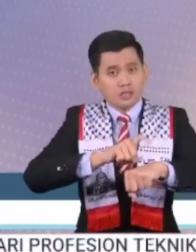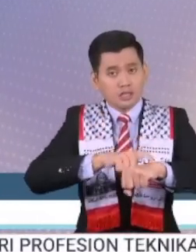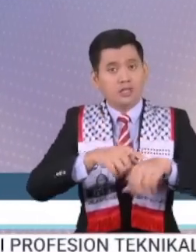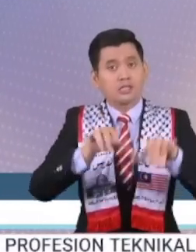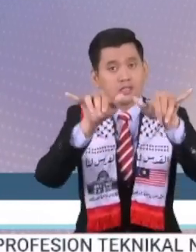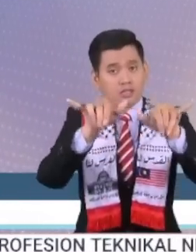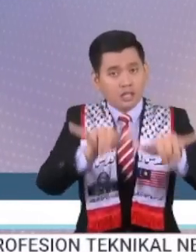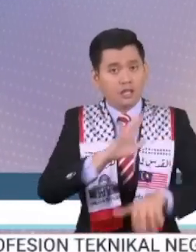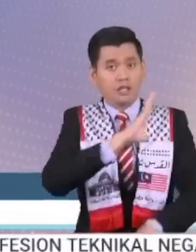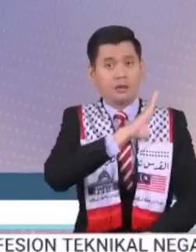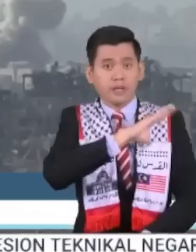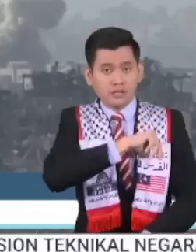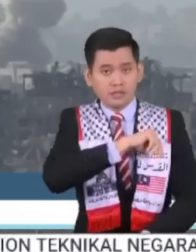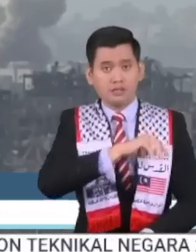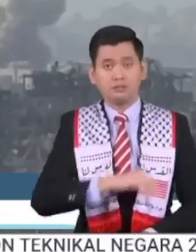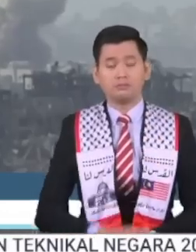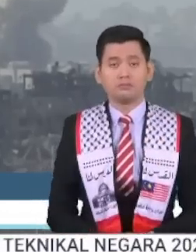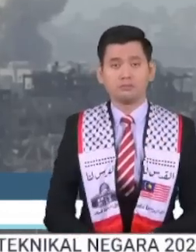Palestin.